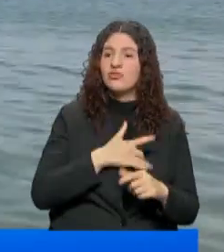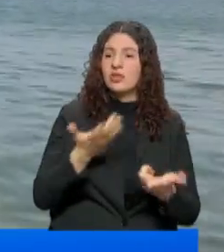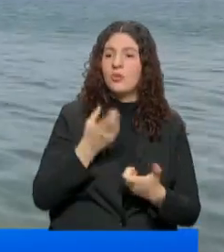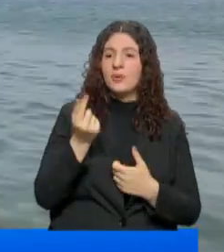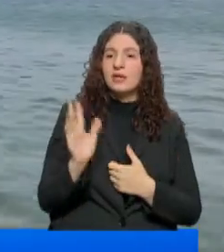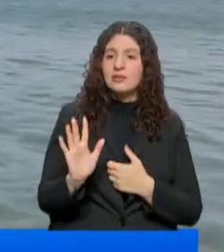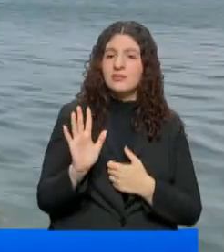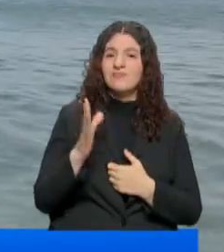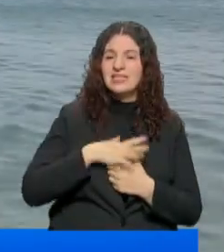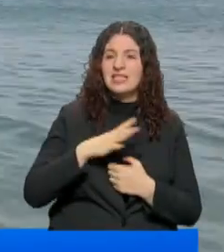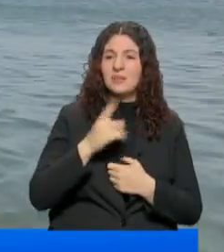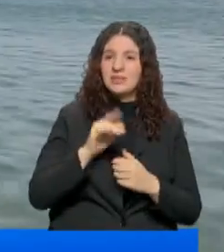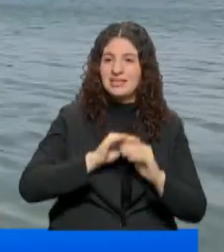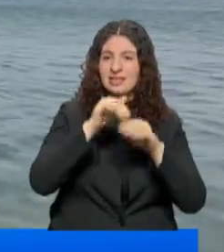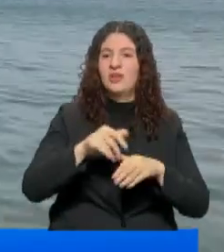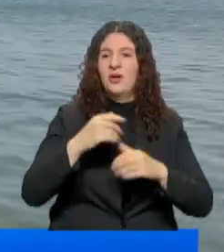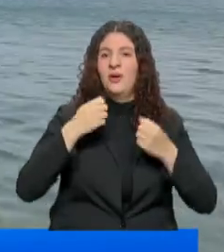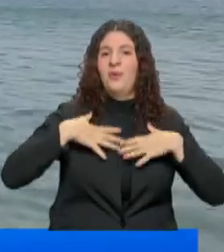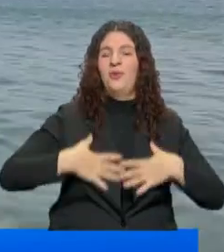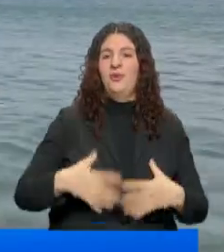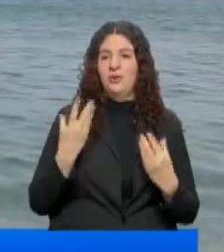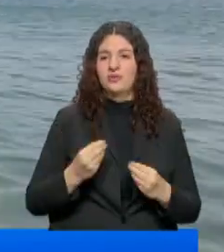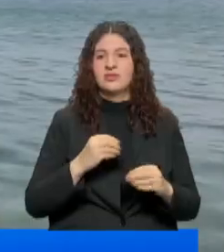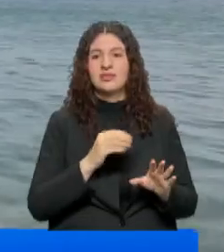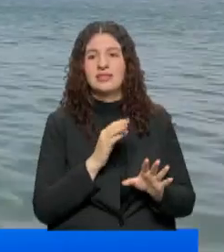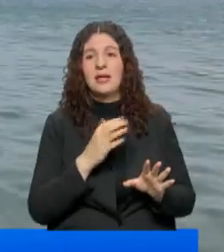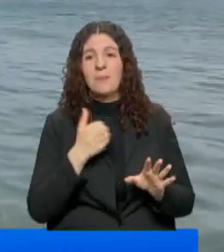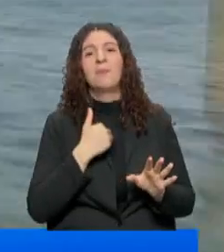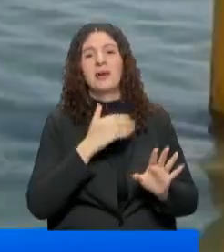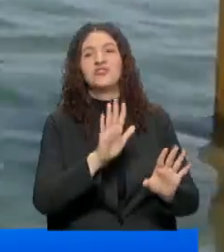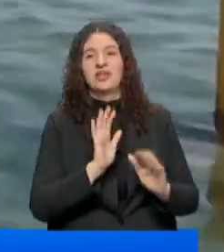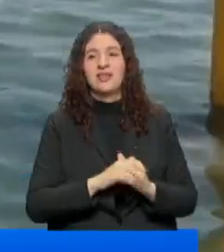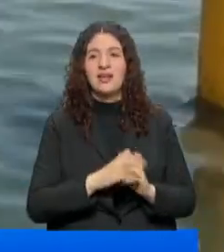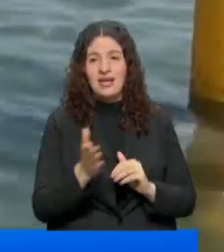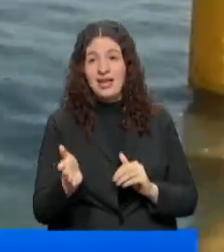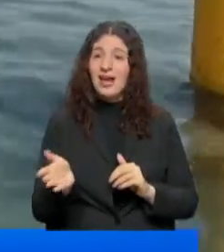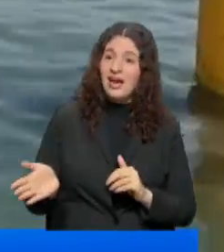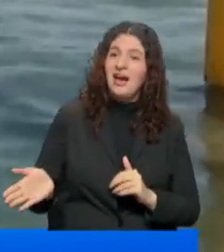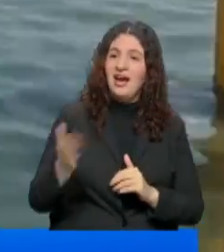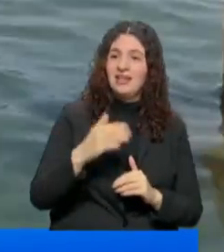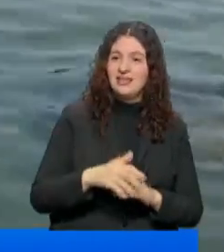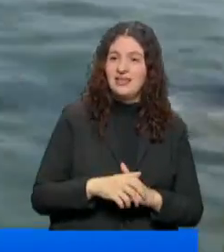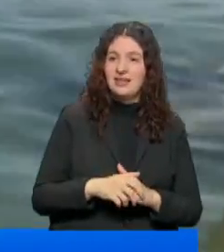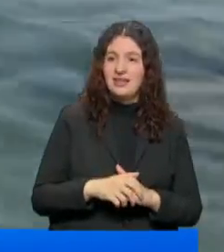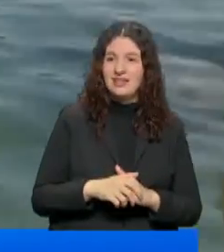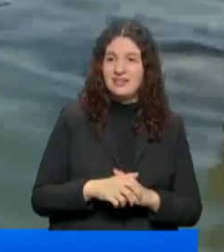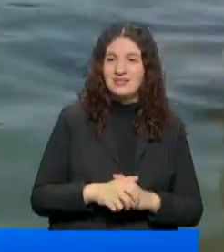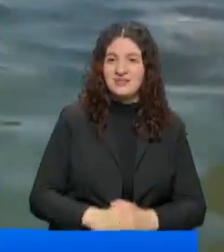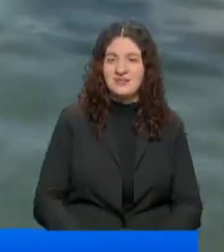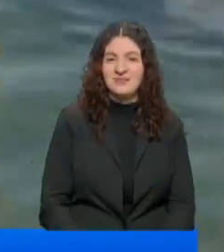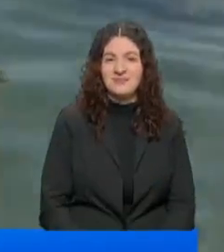yakıyor biraz. İsterseniz bir atlayın serinleyin. Bence de. Hadi. Güle güle.